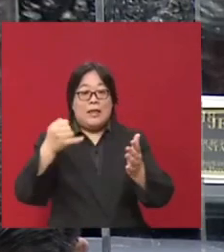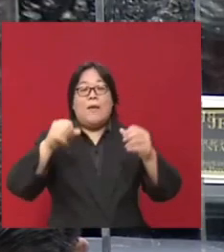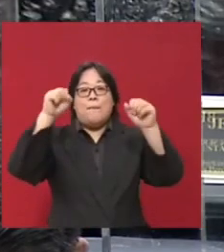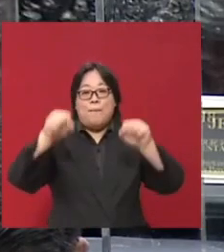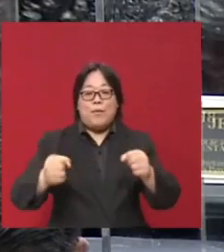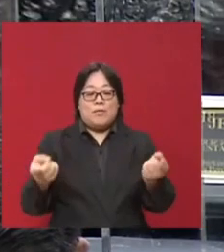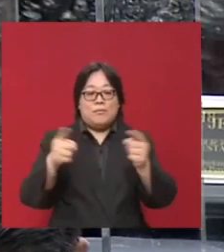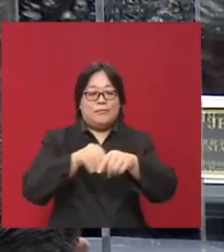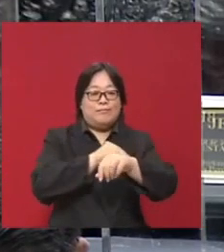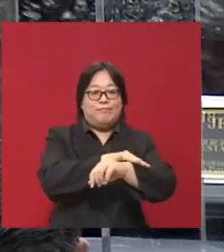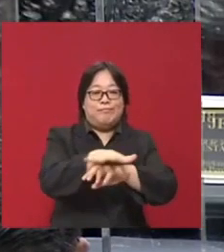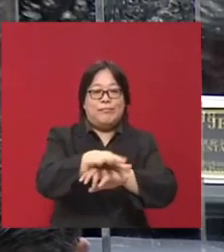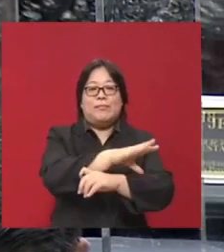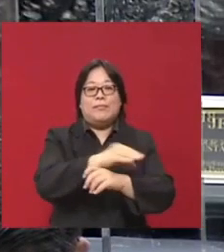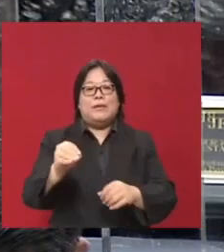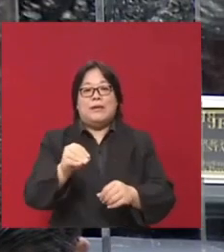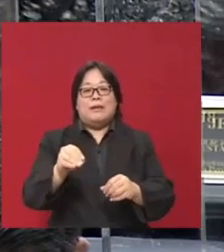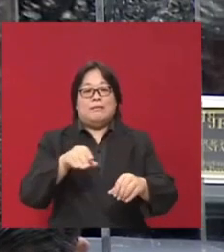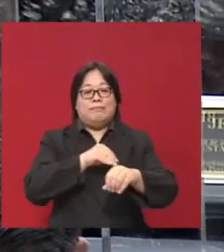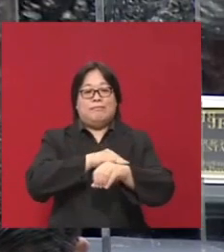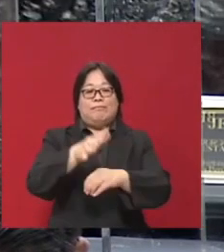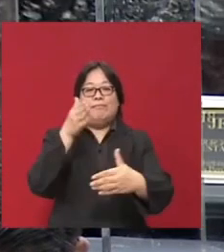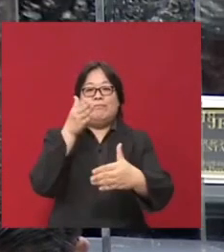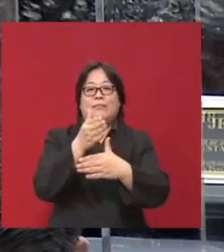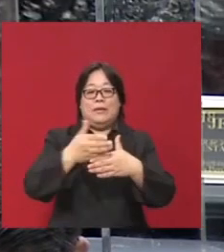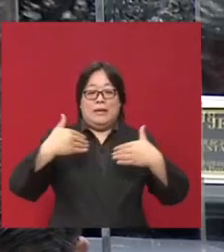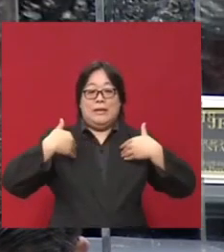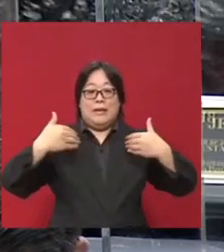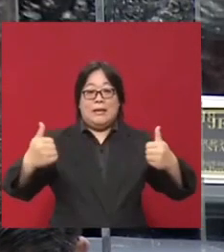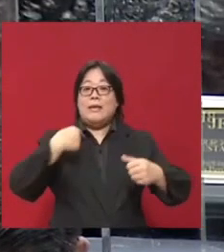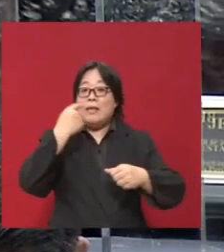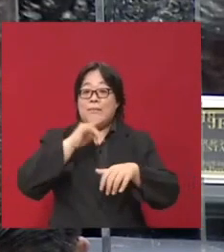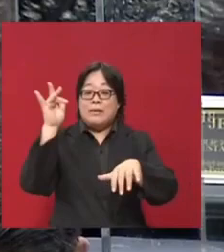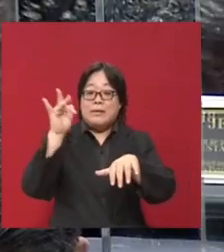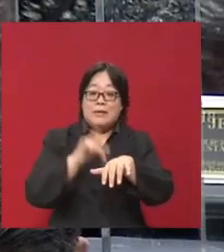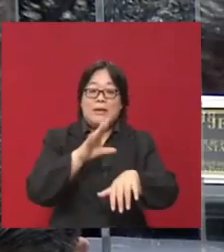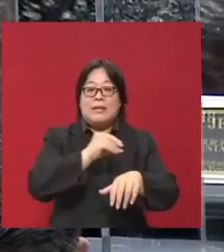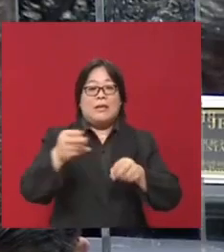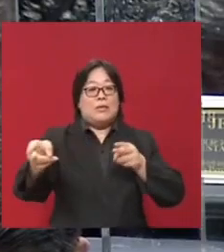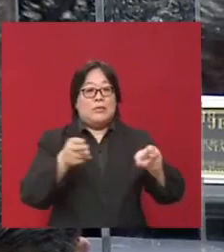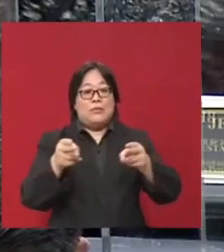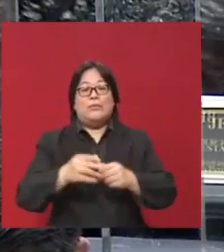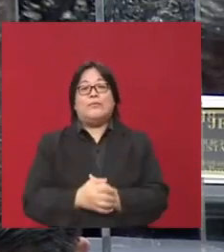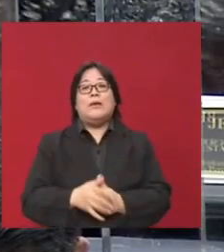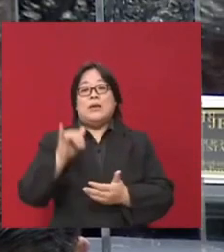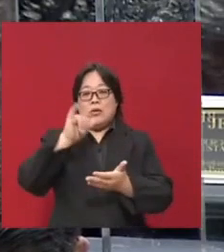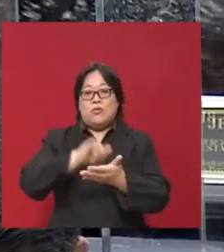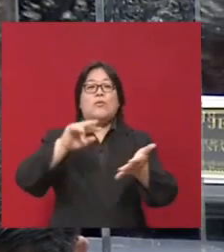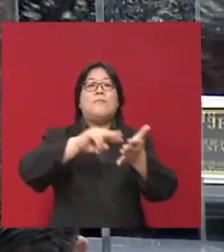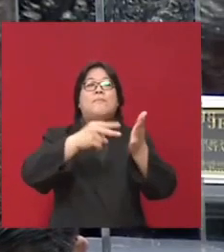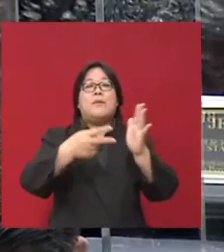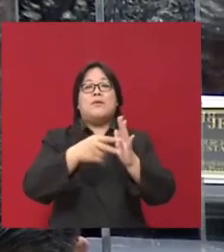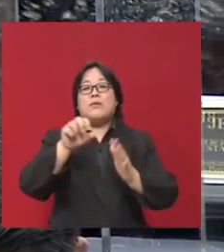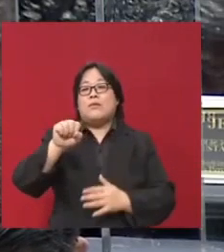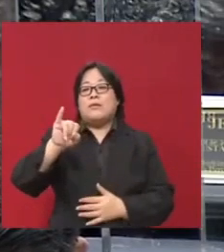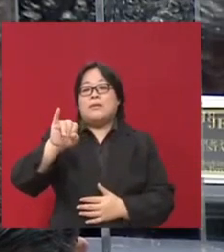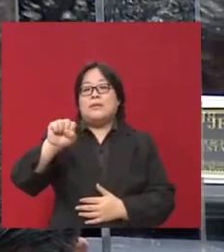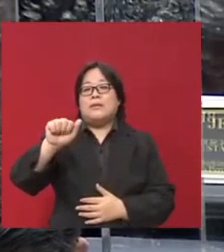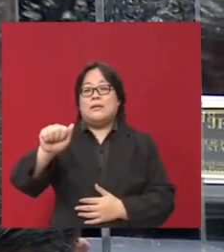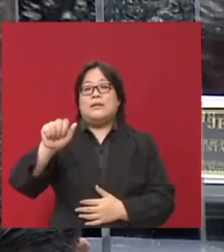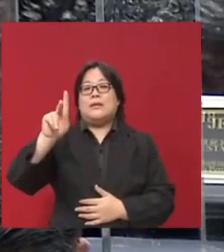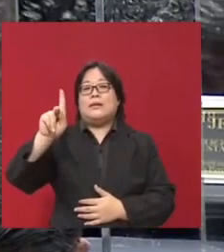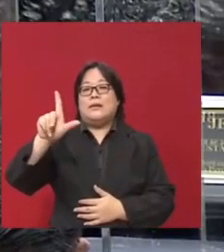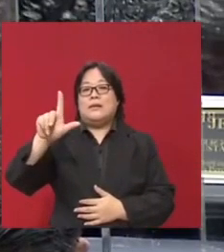mendatangkan jangkitan dan ancaman kesehatan kepada setiap Oja menyentuh dan mengendalikannya itu divinasi Sisa